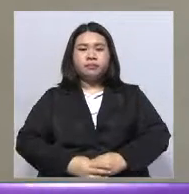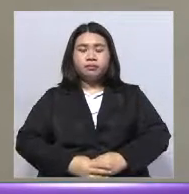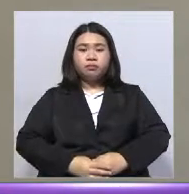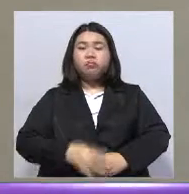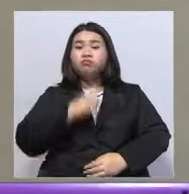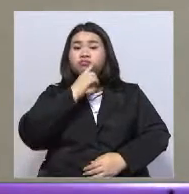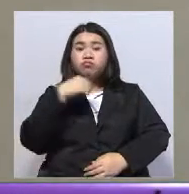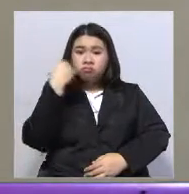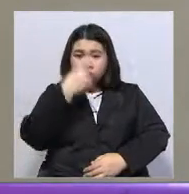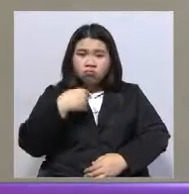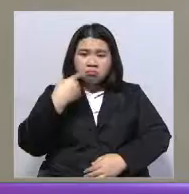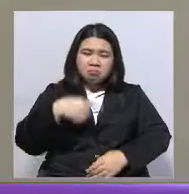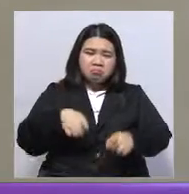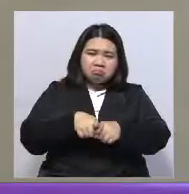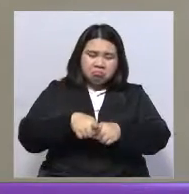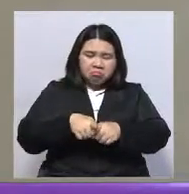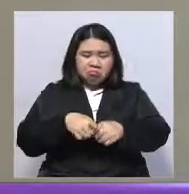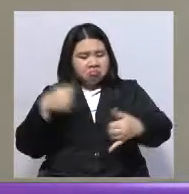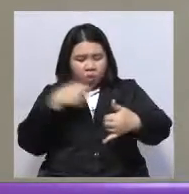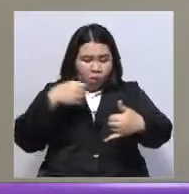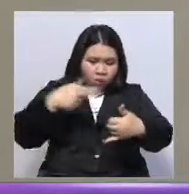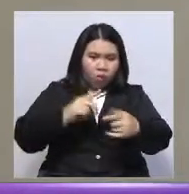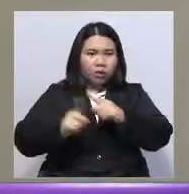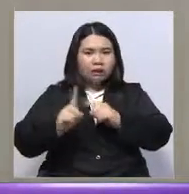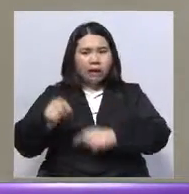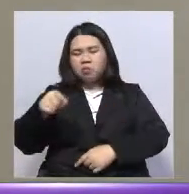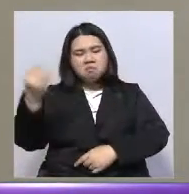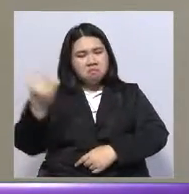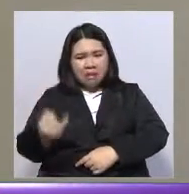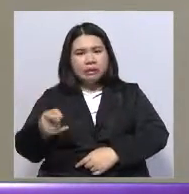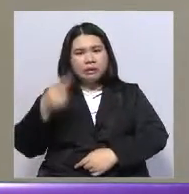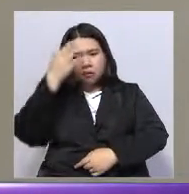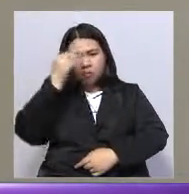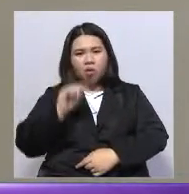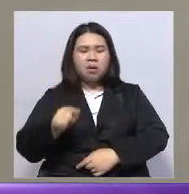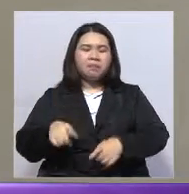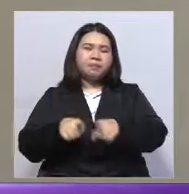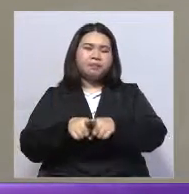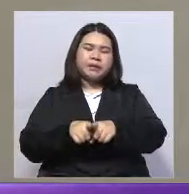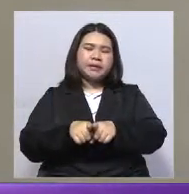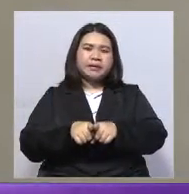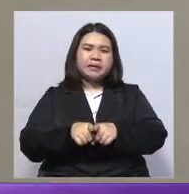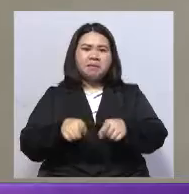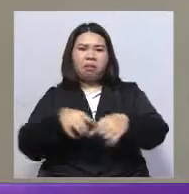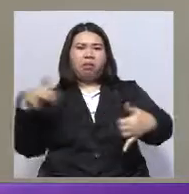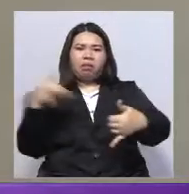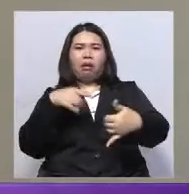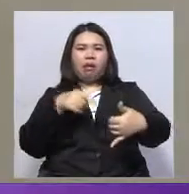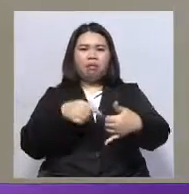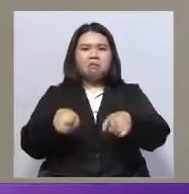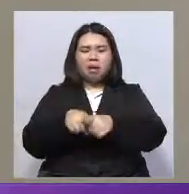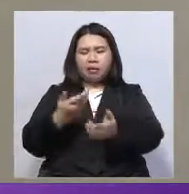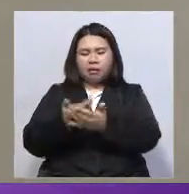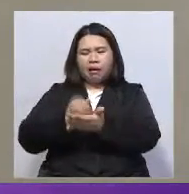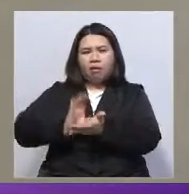ที่ไปทำร้ายคนเหล่านี้เนี่ยผมถือว่าแย่มากนะไปอะไรล่ะรังแกงบประมาณที่มันต้